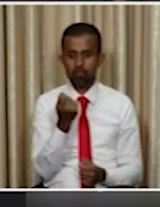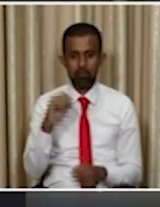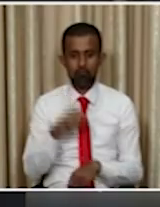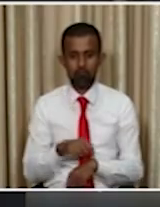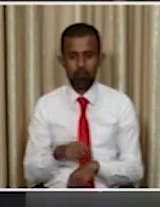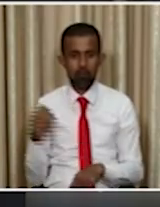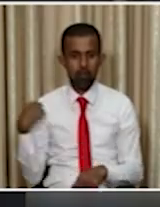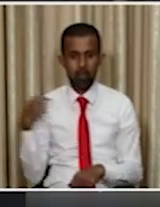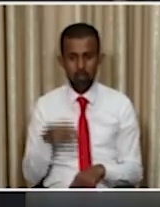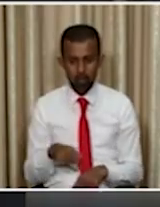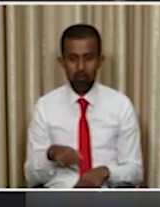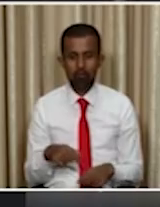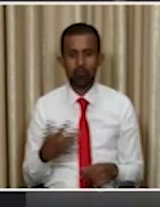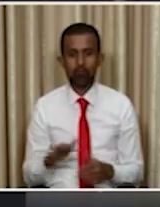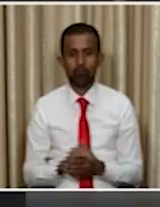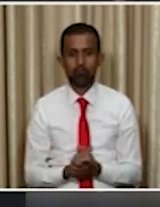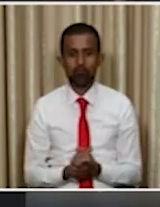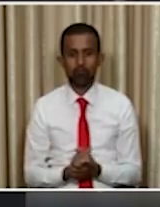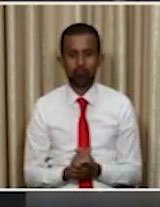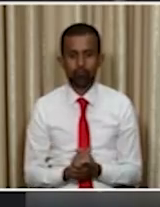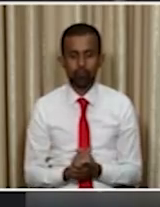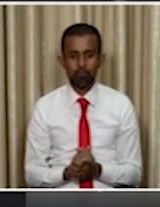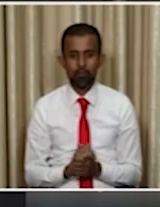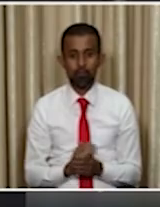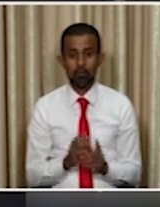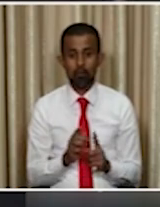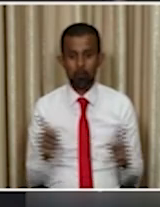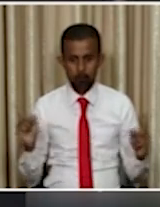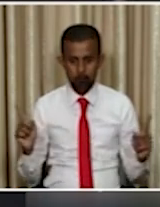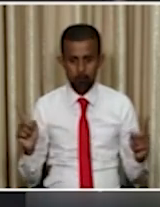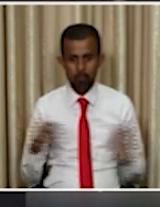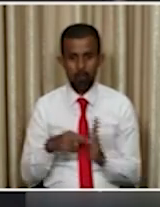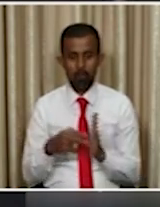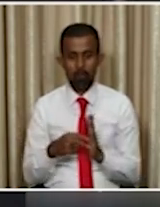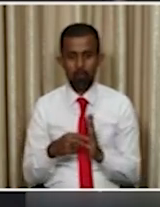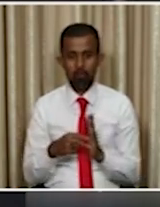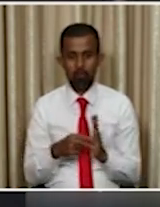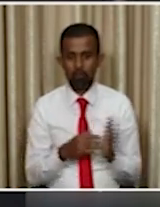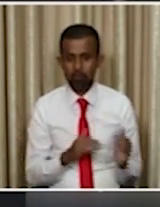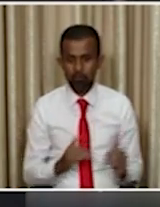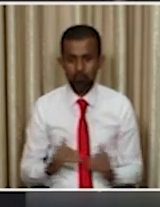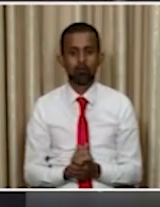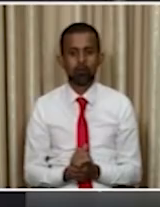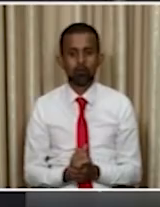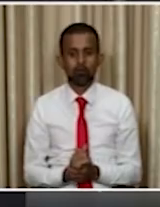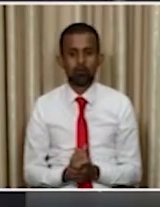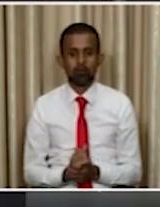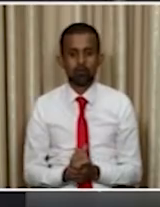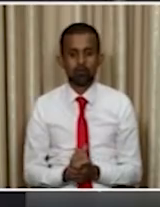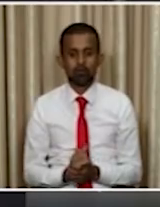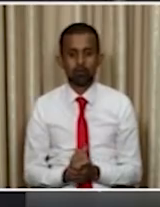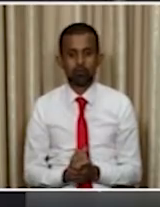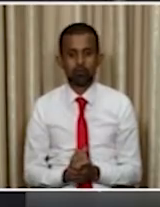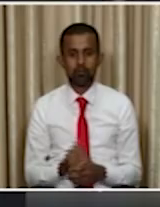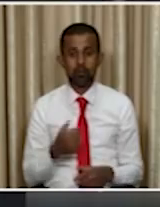තිනකොට තමයි ලද මෙතෙන්ට ගෙනල්ලා තින්නේ. එතකොට මේ කාර්ය තුනදී මේ රටේ ආර්ථිකයේ තිබුණ තැනින් ඉහළට ගෙනේම තමයි මේ කරලා තින්නේ. ඉතින් ඒක නිසා අපිට